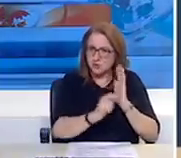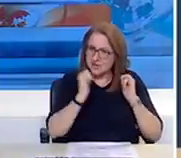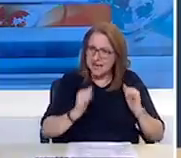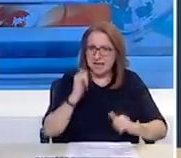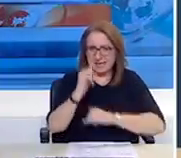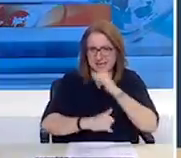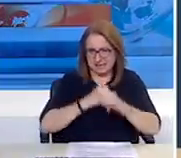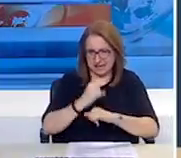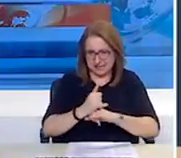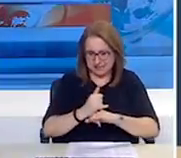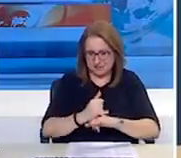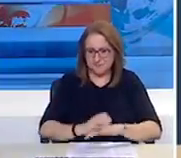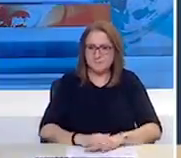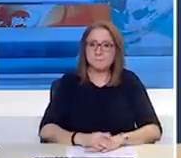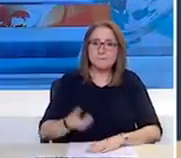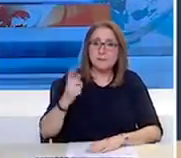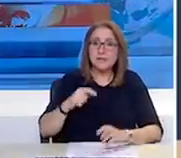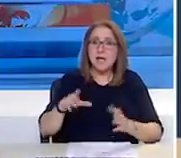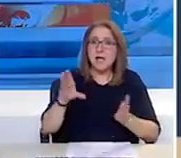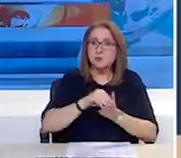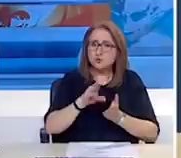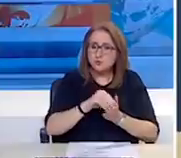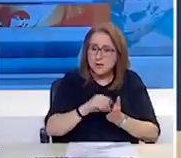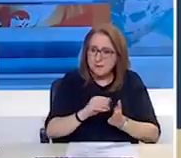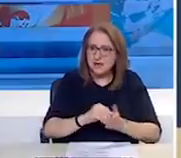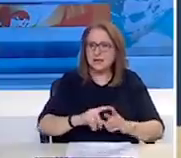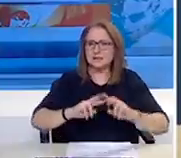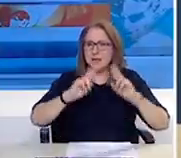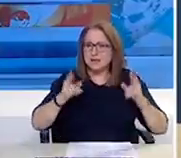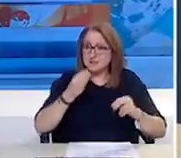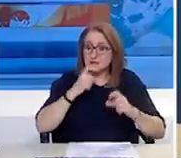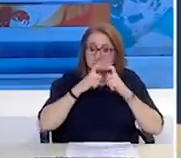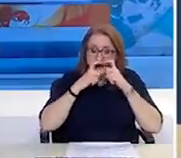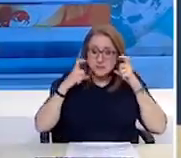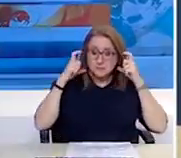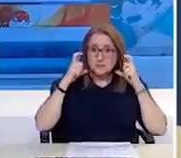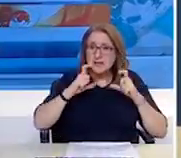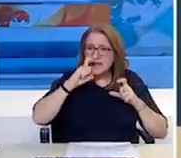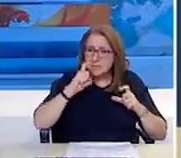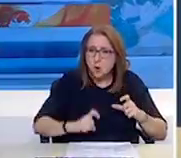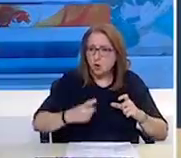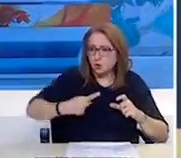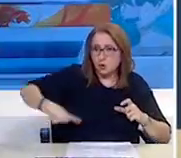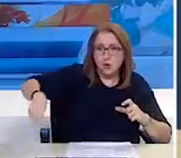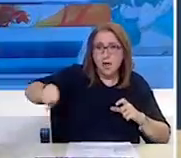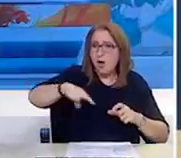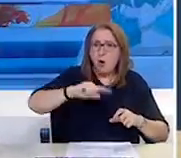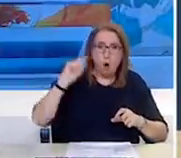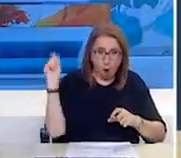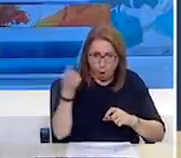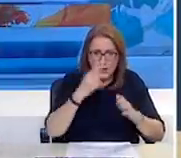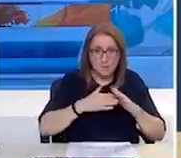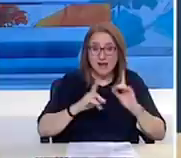χρήση μάσκας στα σούπερ μάρκετ και καταστήματα τροφίμων είναι υποχρεωτική μόνο στο προσωπικό που μεταχειρίζεται